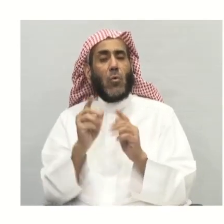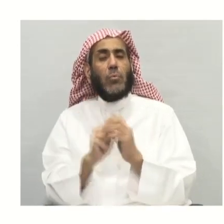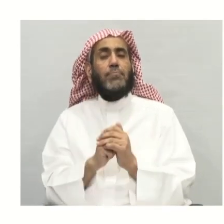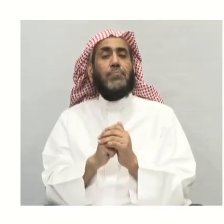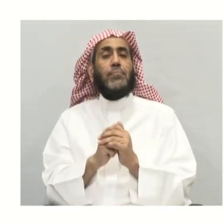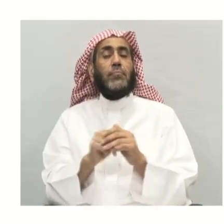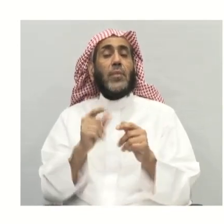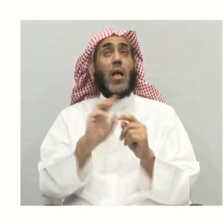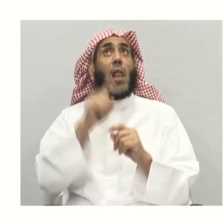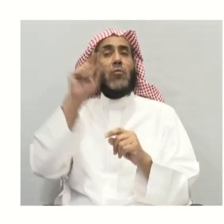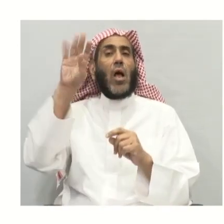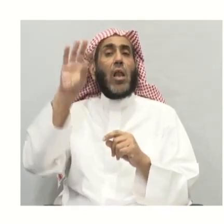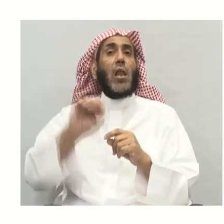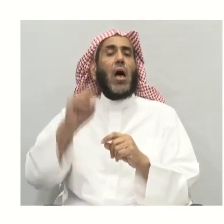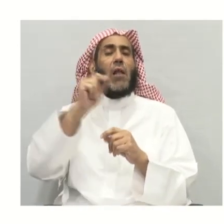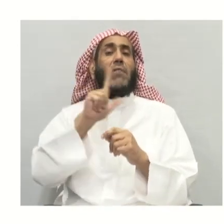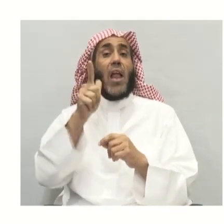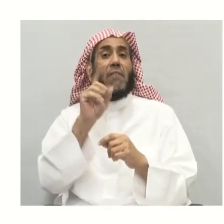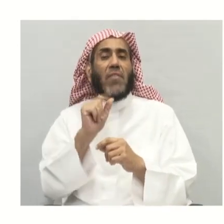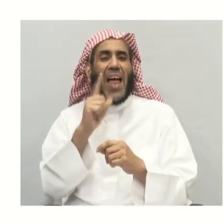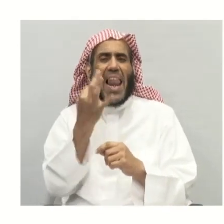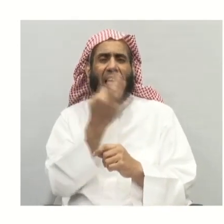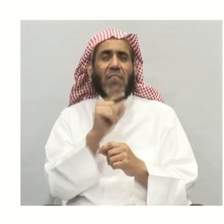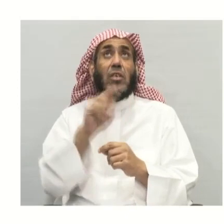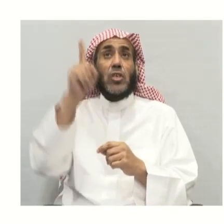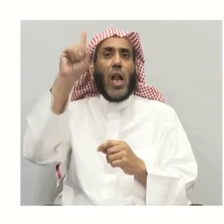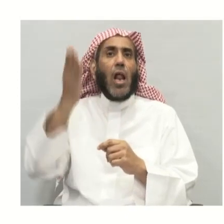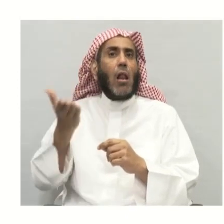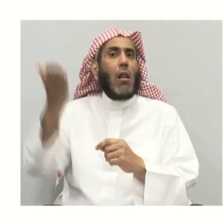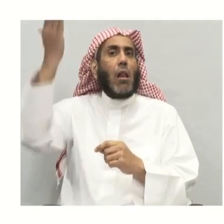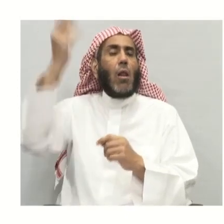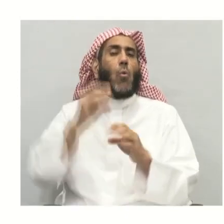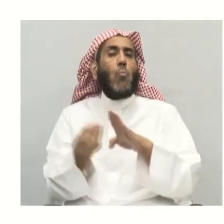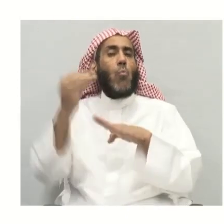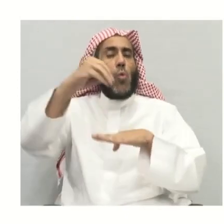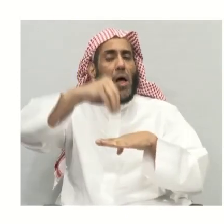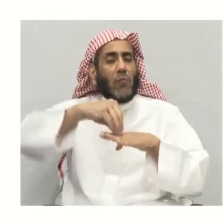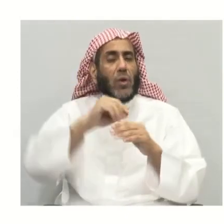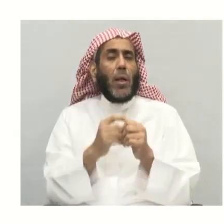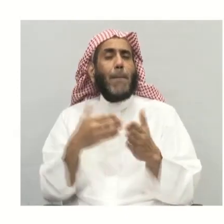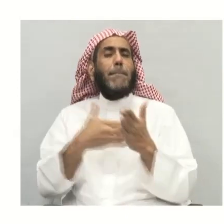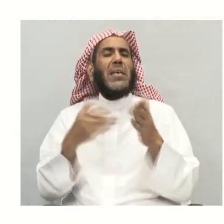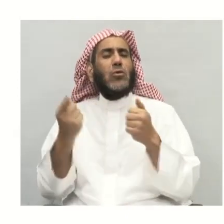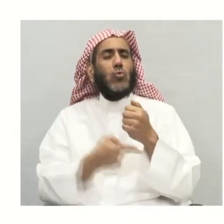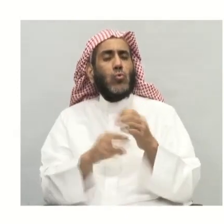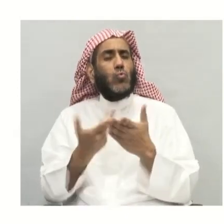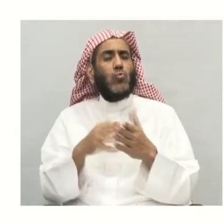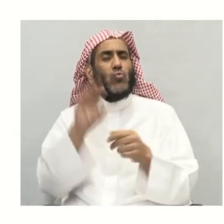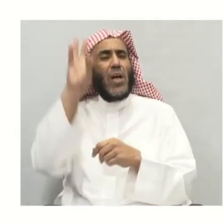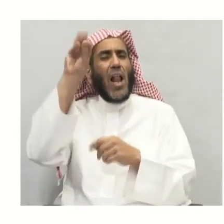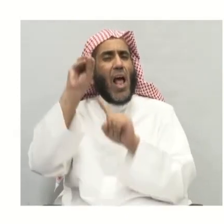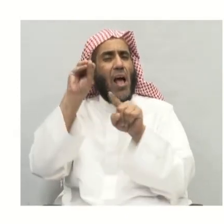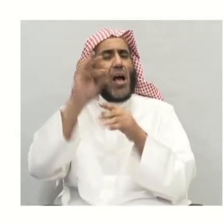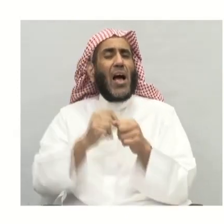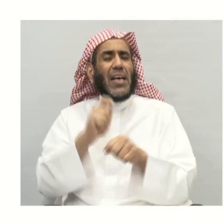لفظ الجلاله تادبا مع الله نقول لفظ الجلاله لفظ الجلاله مضاف اليه مجرور وعلامه جره